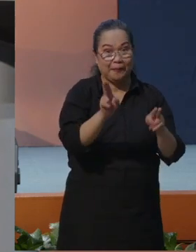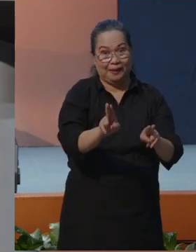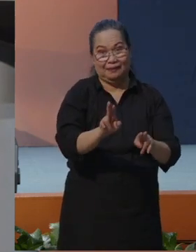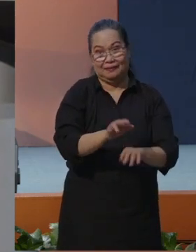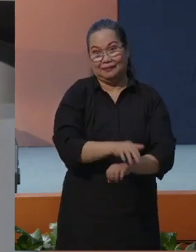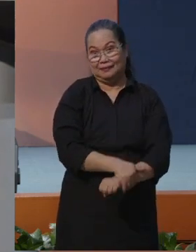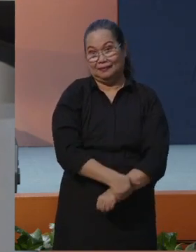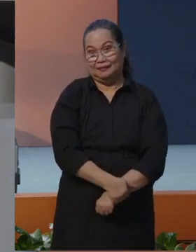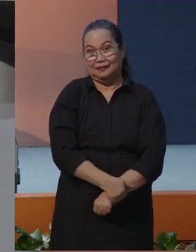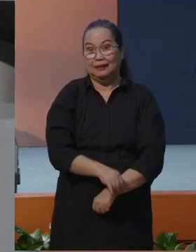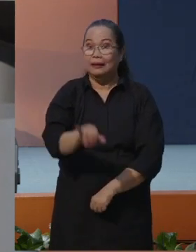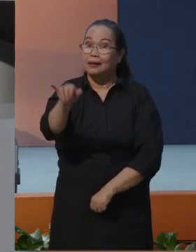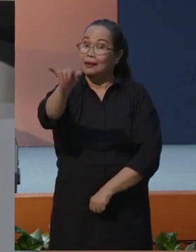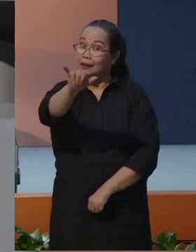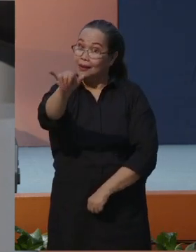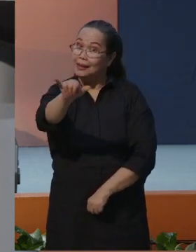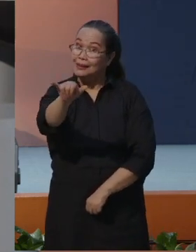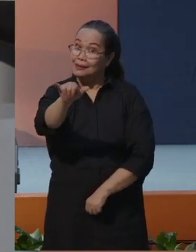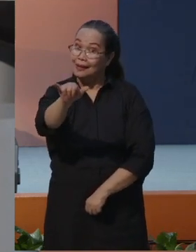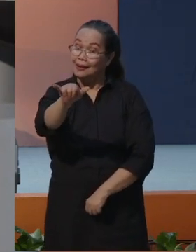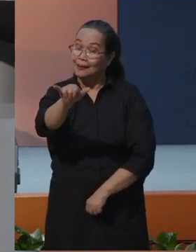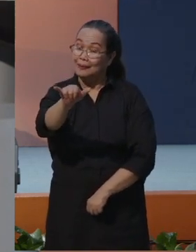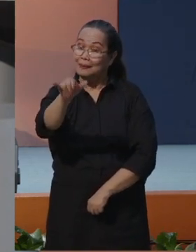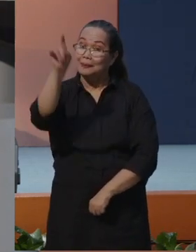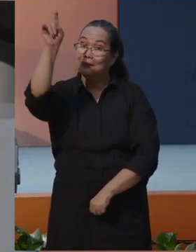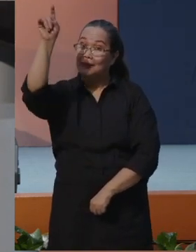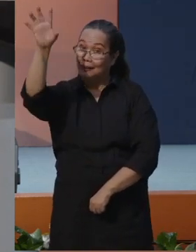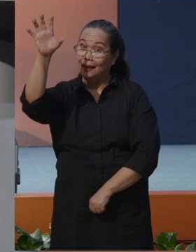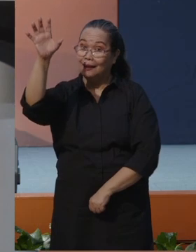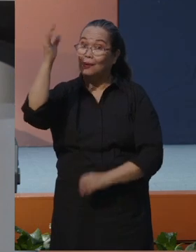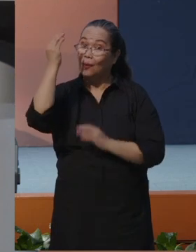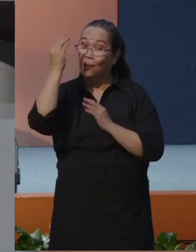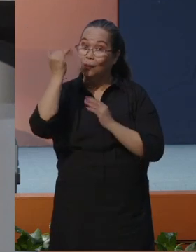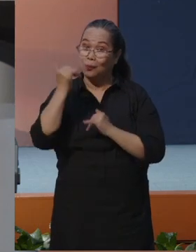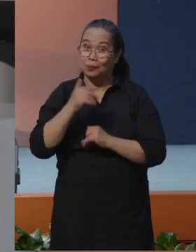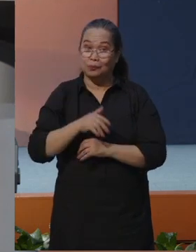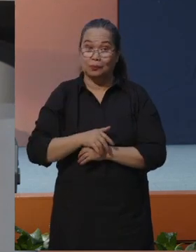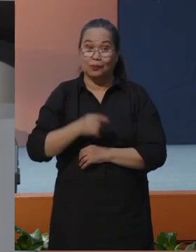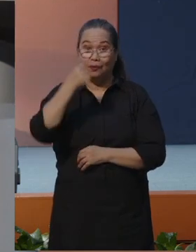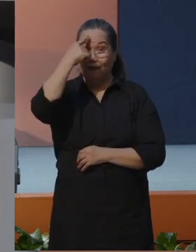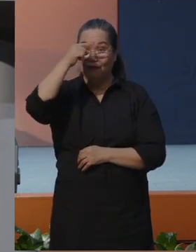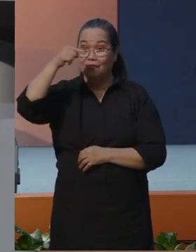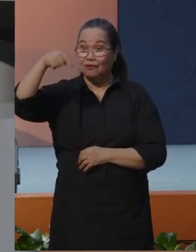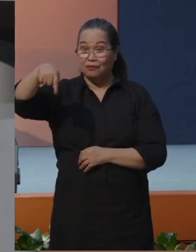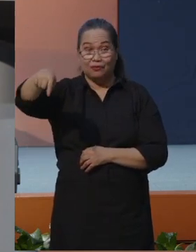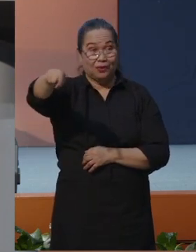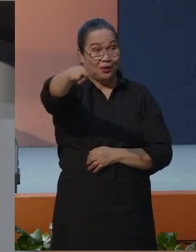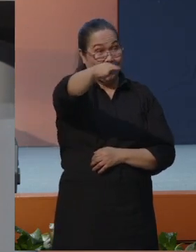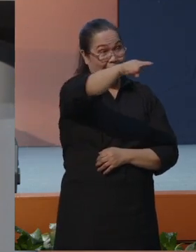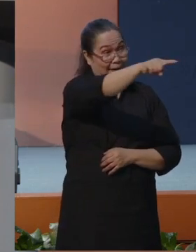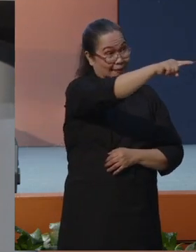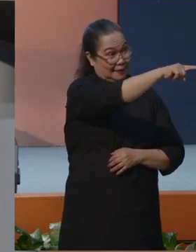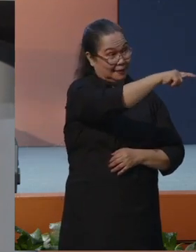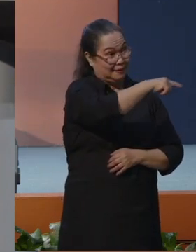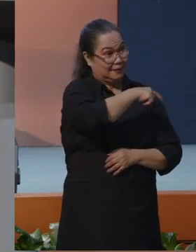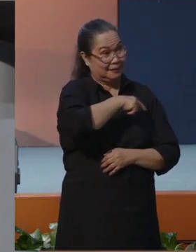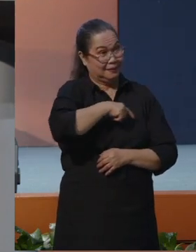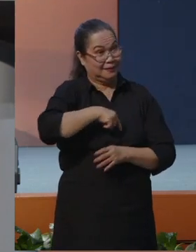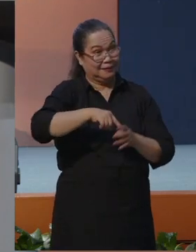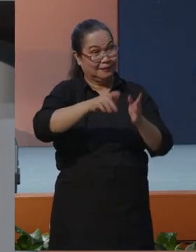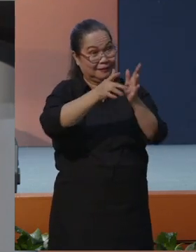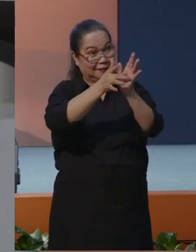Ganito din ang inaasahan ng Panginoon sa atin na hinirang niya kay Kristo